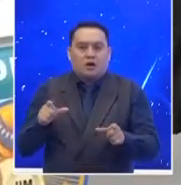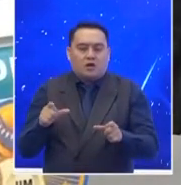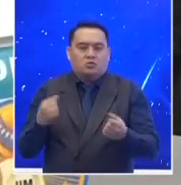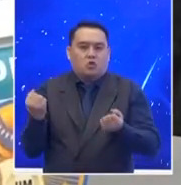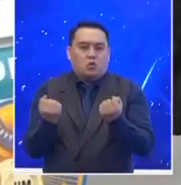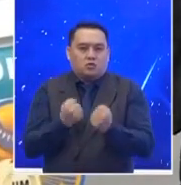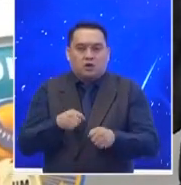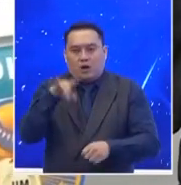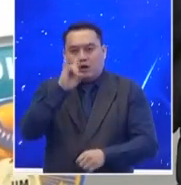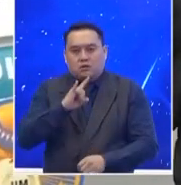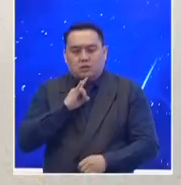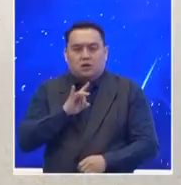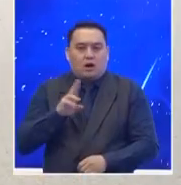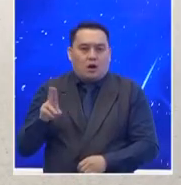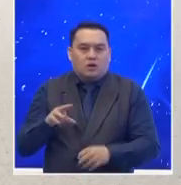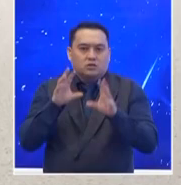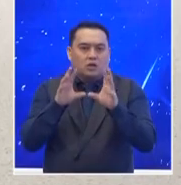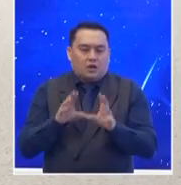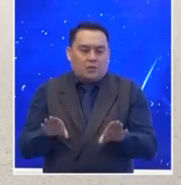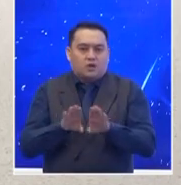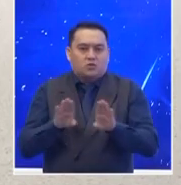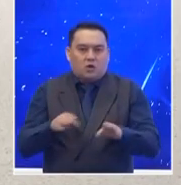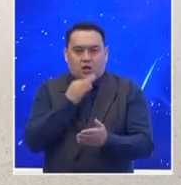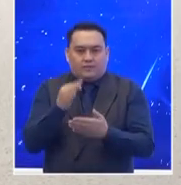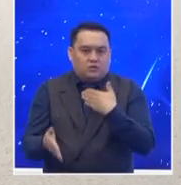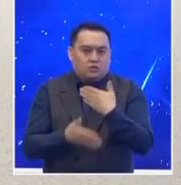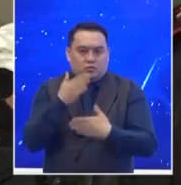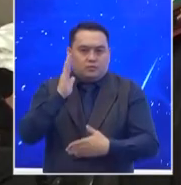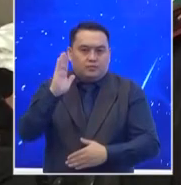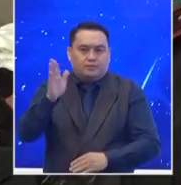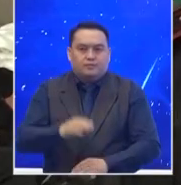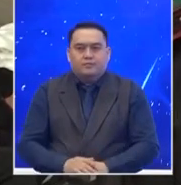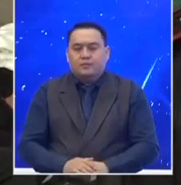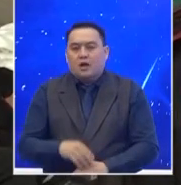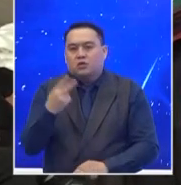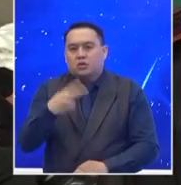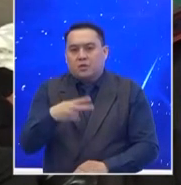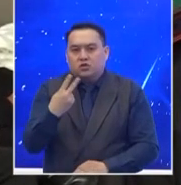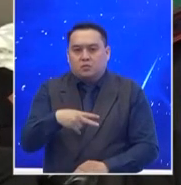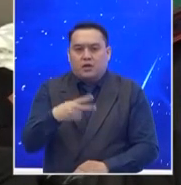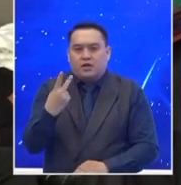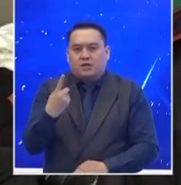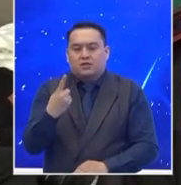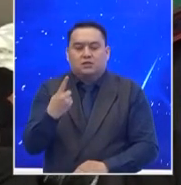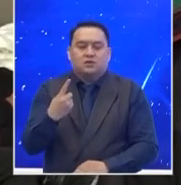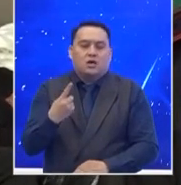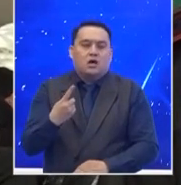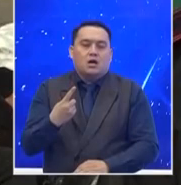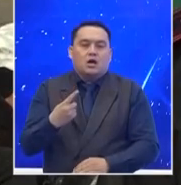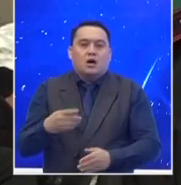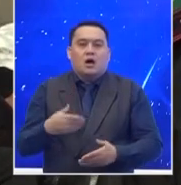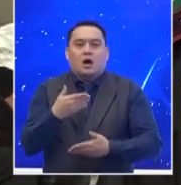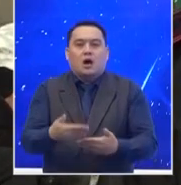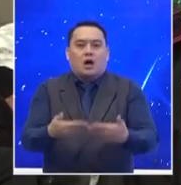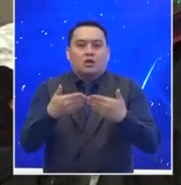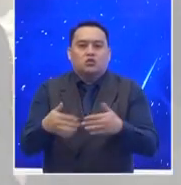жүргінші Қазақстан Республикасының заңнамасына сәйкес жауапқа тартылады. 20 мен 22 секунд аралығында жаяу жүргінші атты алдын